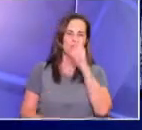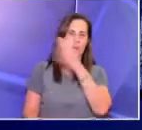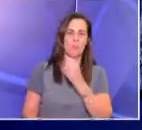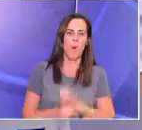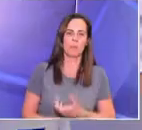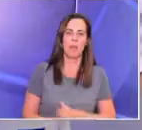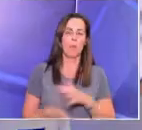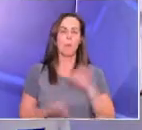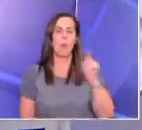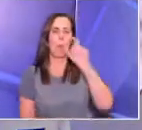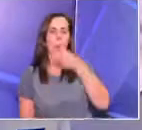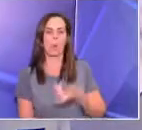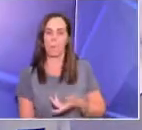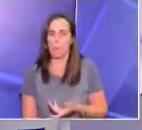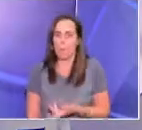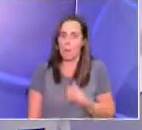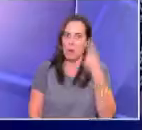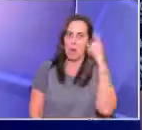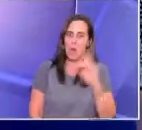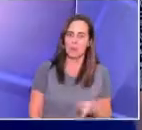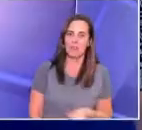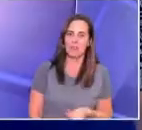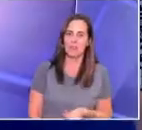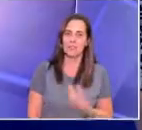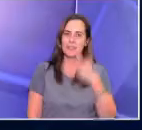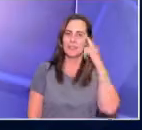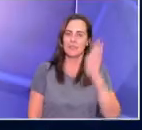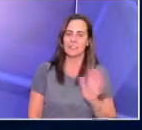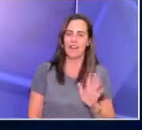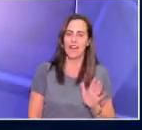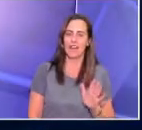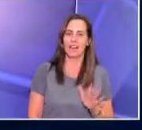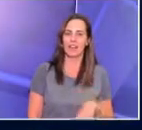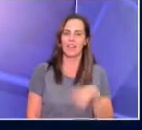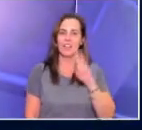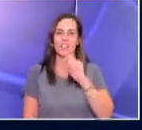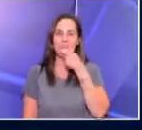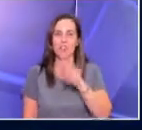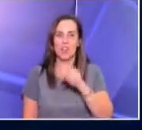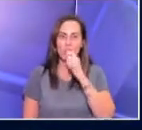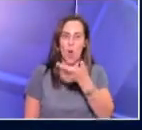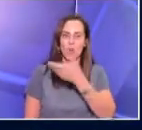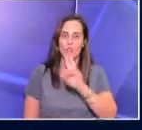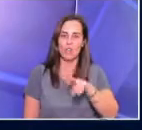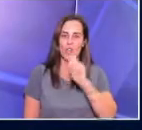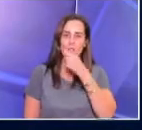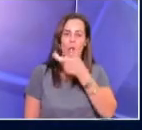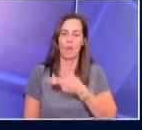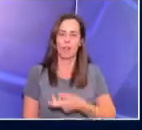שאלה טובה, למה הם הצביעו לו כולם? אין לי מושג. זה בדיוק השאלה, למה הערבים... יש סודות פה. תקשיב. יש פה